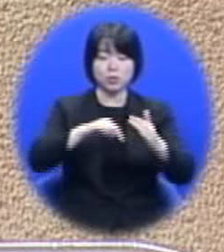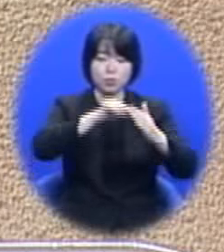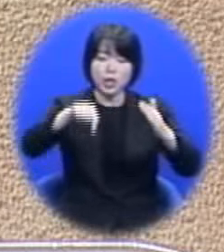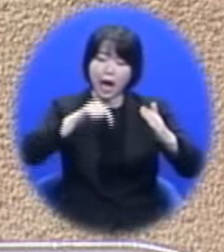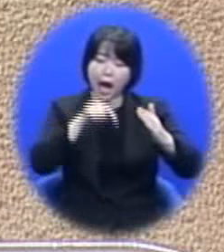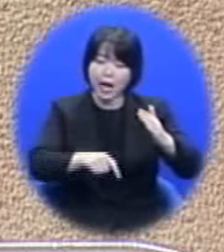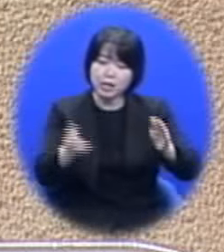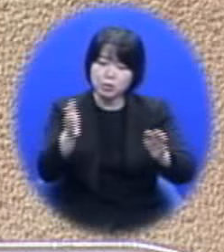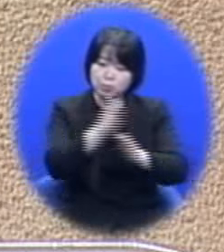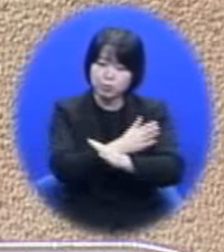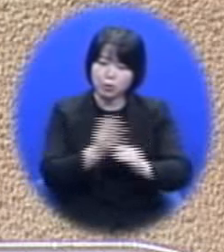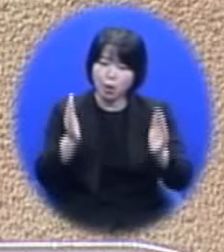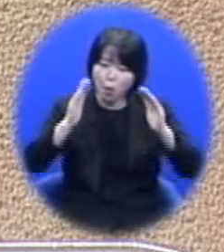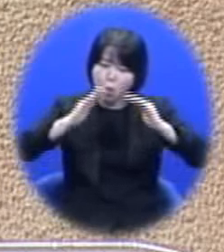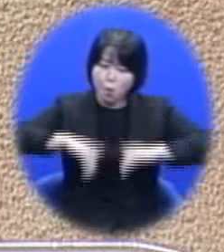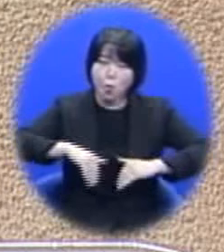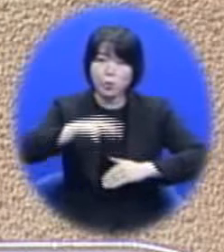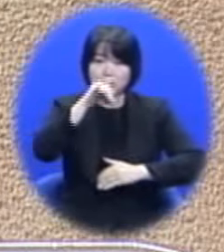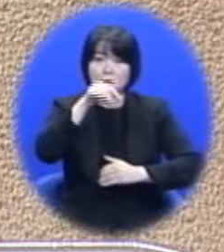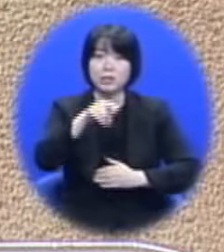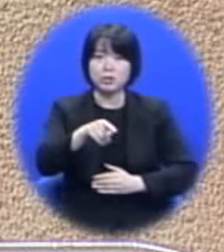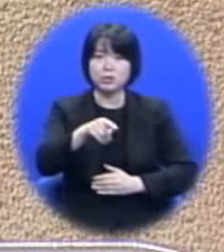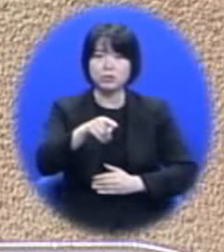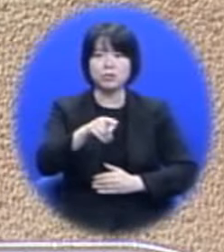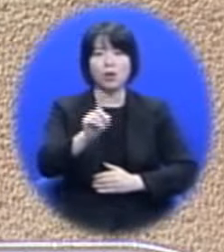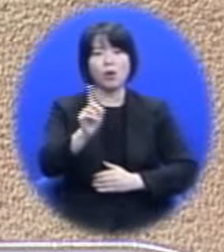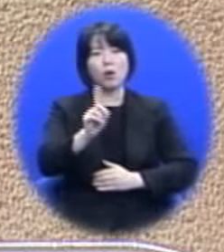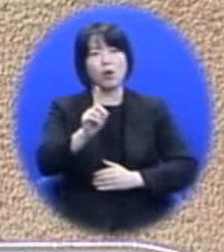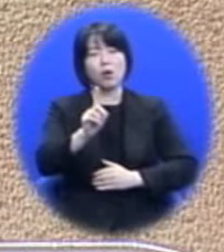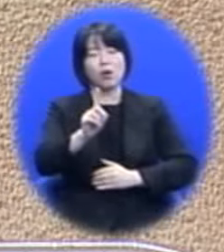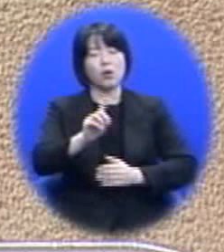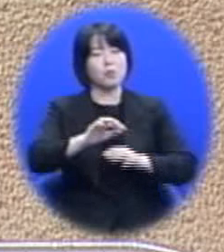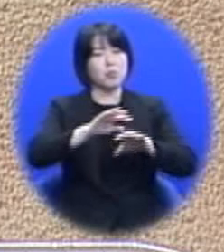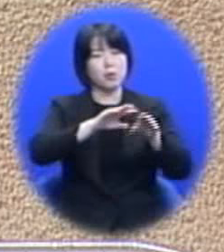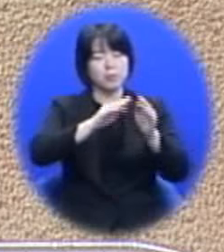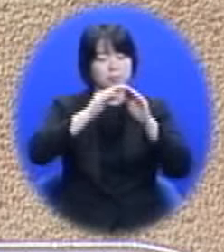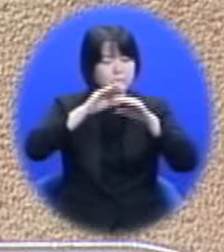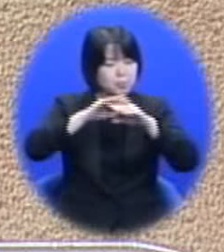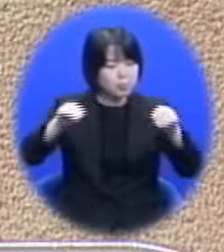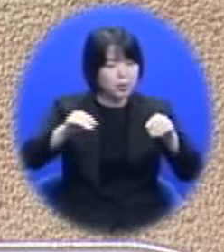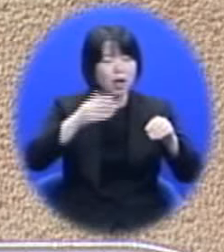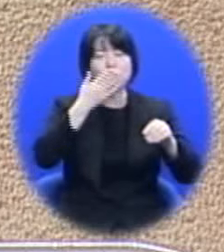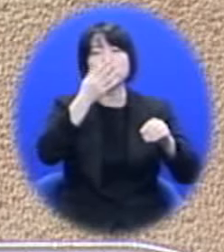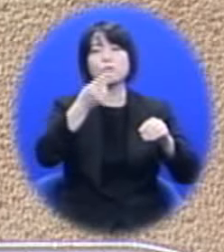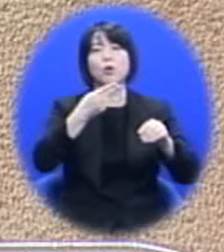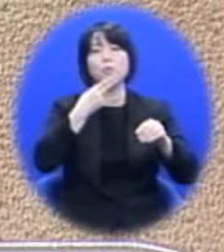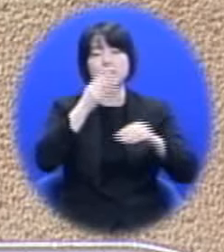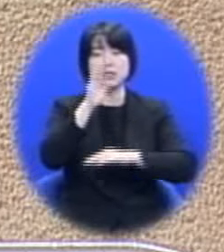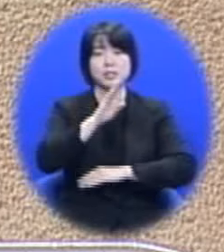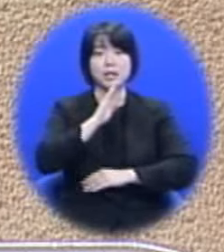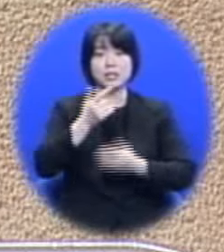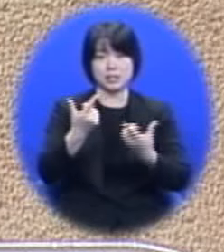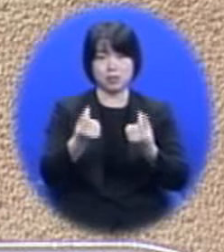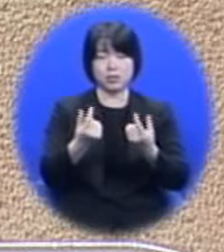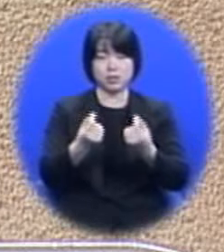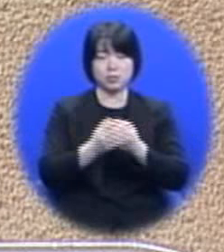무너져 있다는 것은 어쩔 수 없는 사실인 거예요. 기도만 하면 되냐?